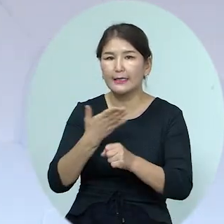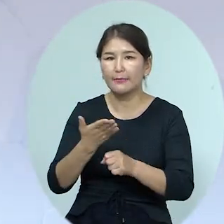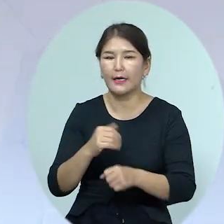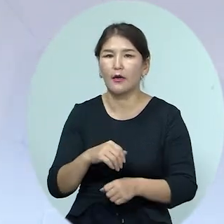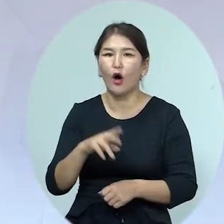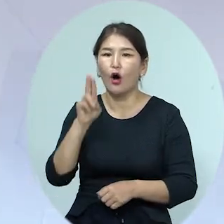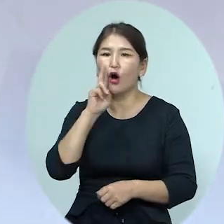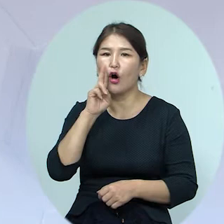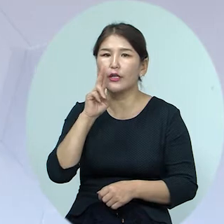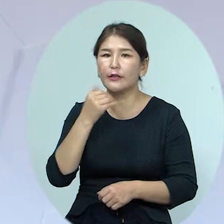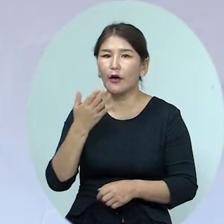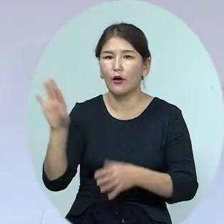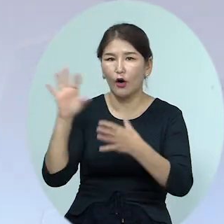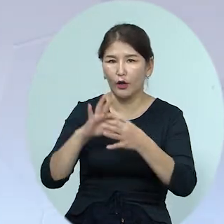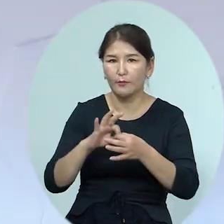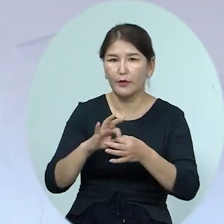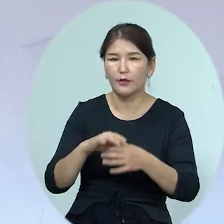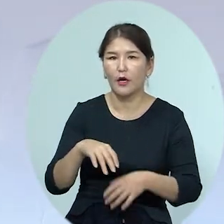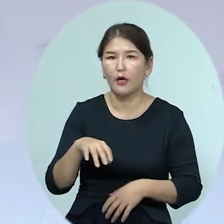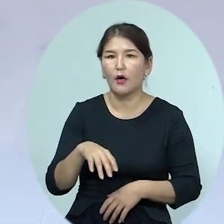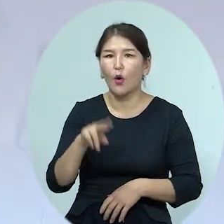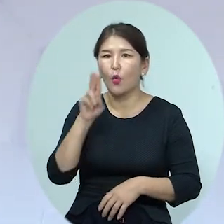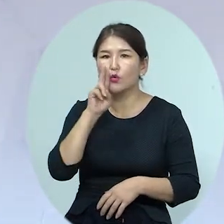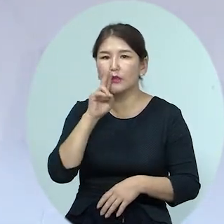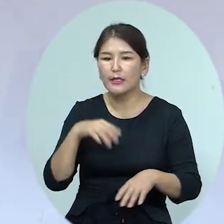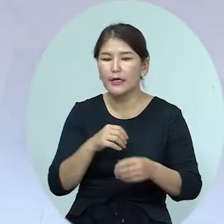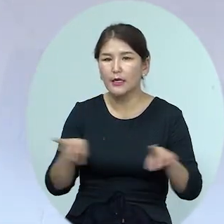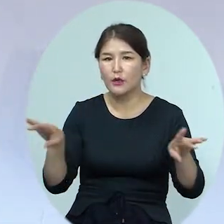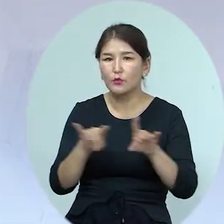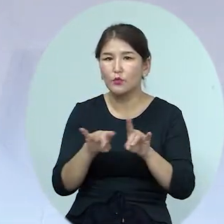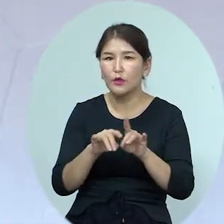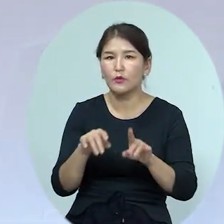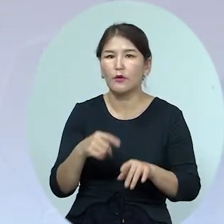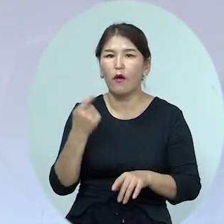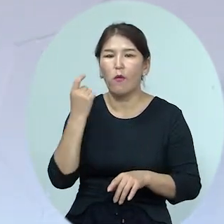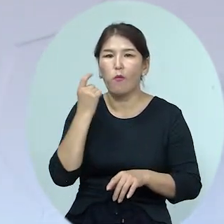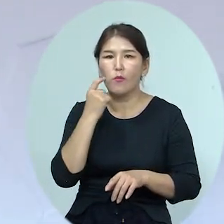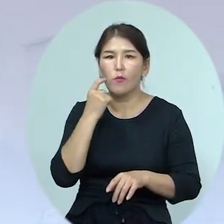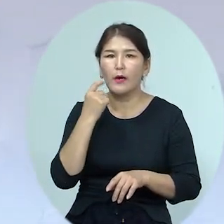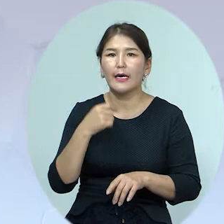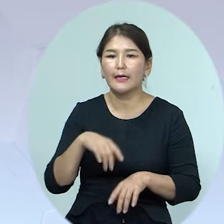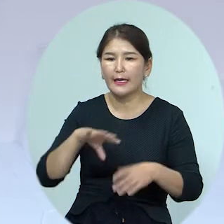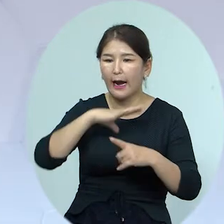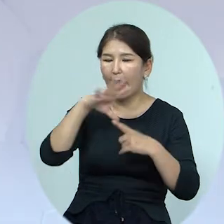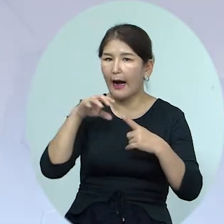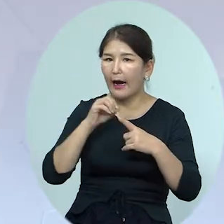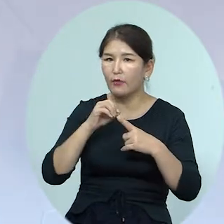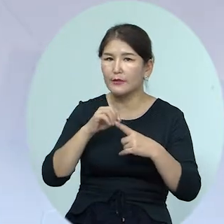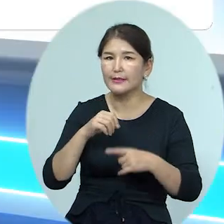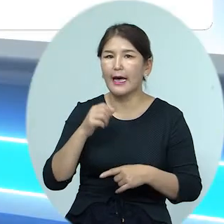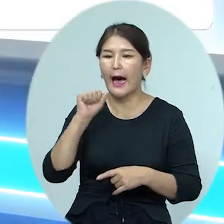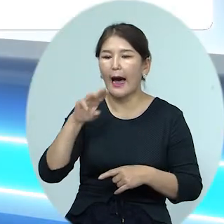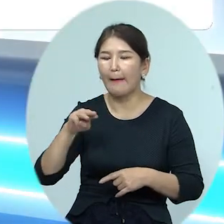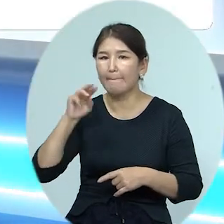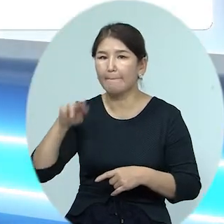юм бол хоол тэжээлийн зүйл байдаг. Хүнсний бүтээгдэхүүн тэр дундаа чихэр агуулсан амттай хүнсний бүтээгдэхүүнүүд